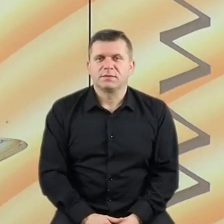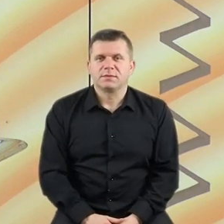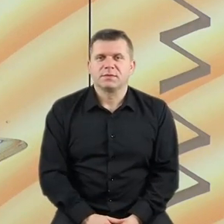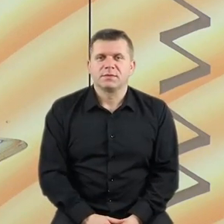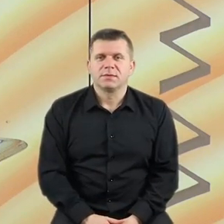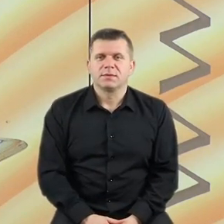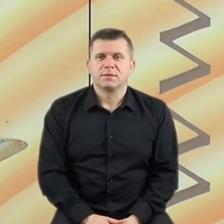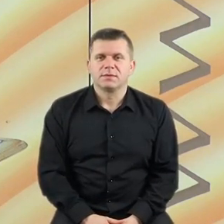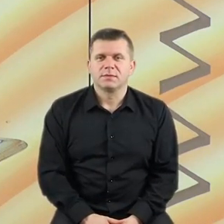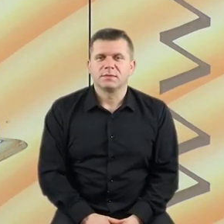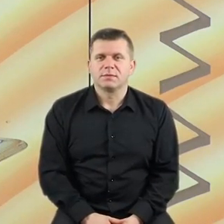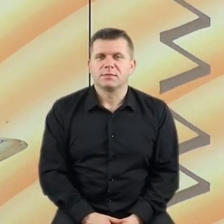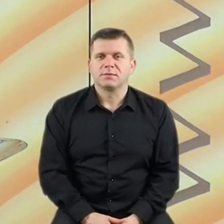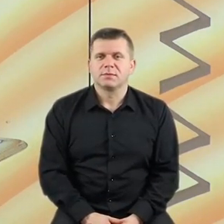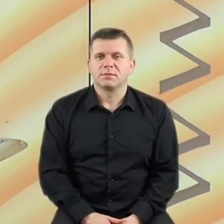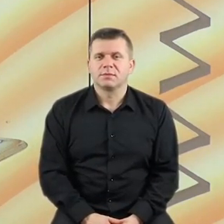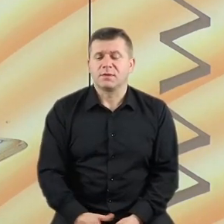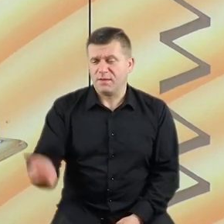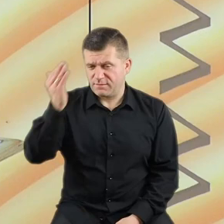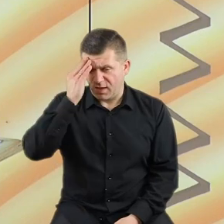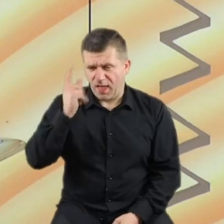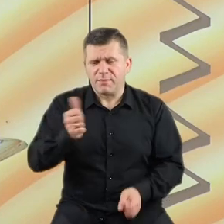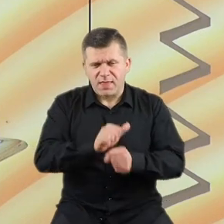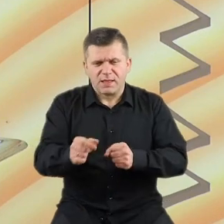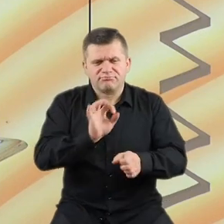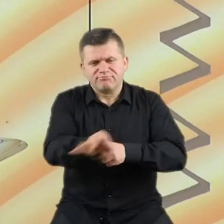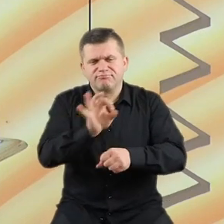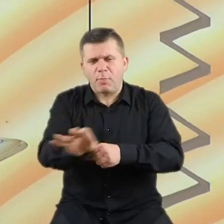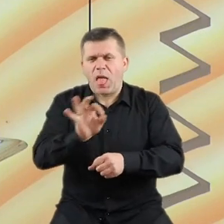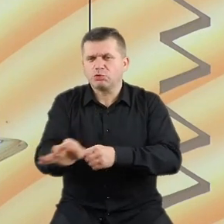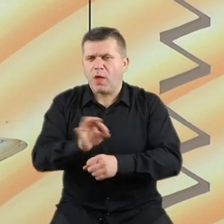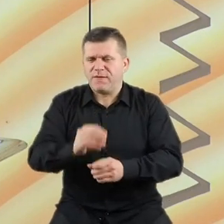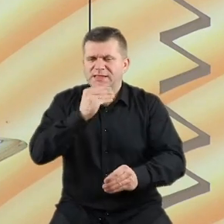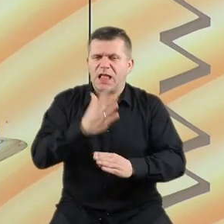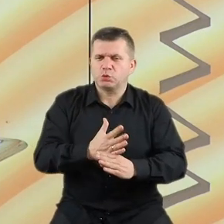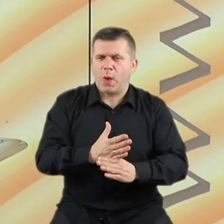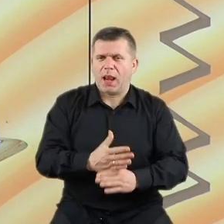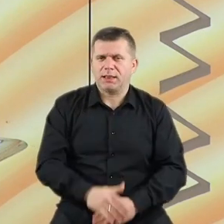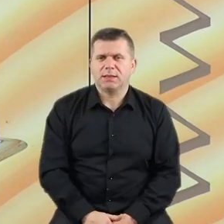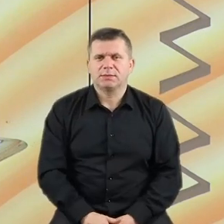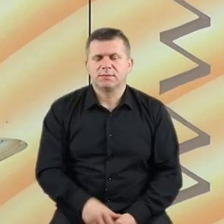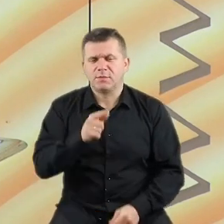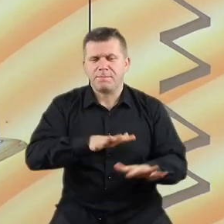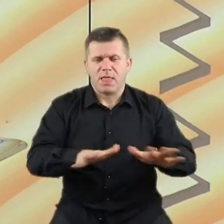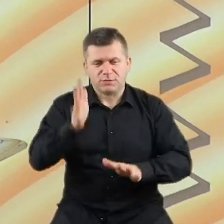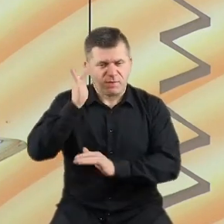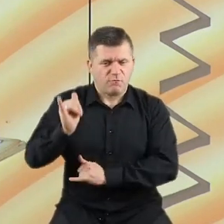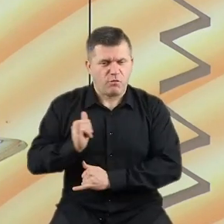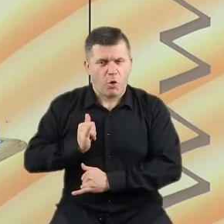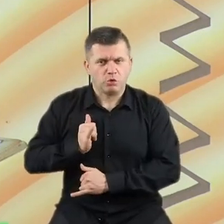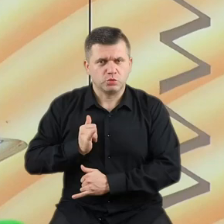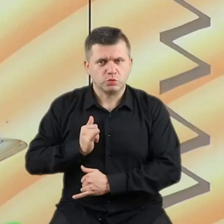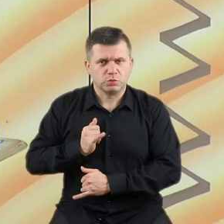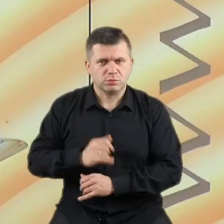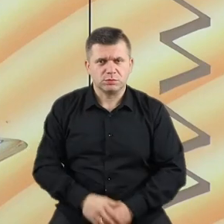To świadczy o tym, że to jest też bardzo, no i wiadomo, że jest molestowanie seksualne w takich hierarchicznych miejscach, że wojsko